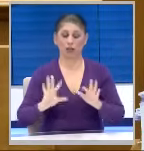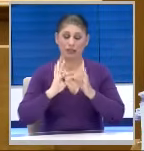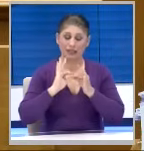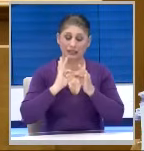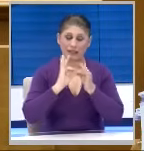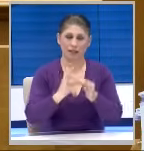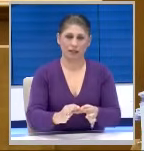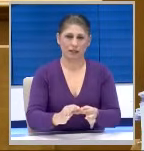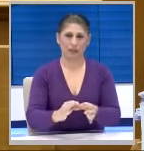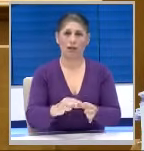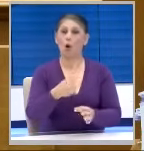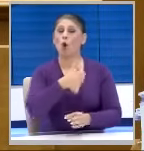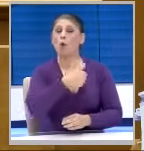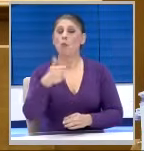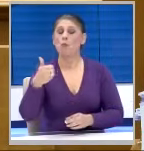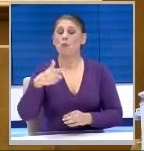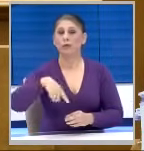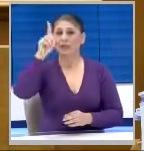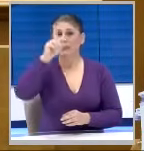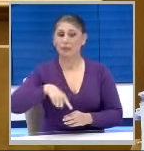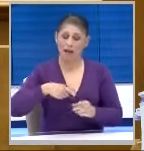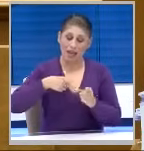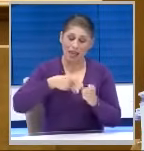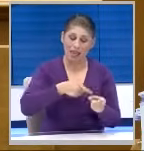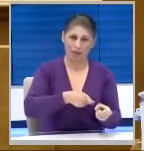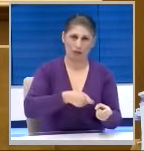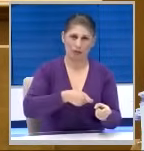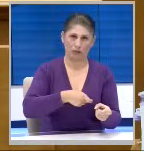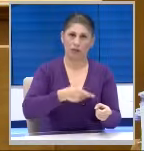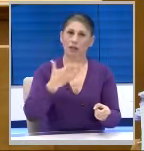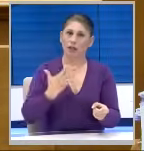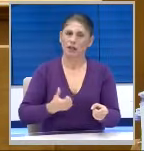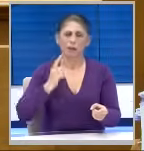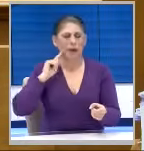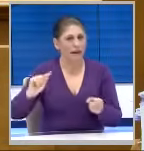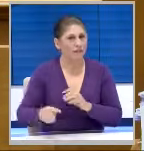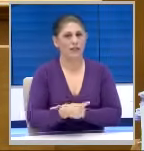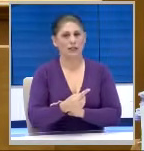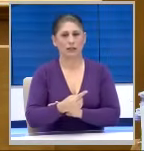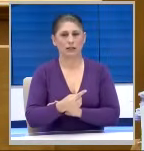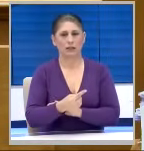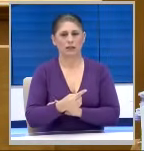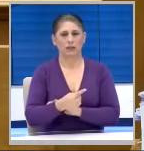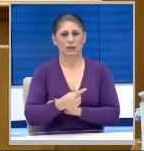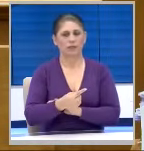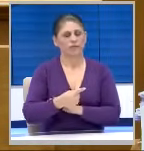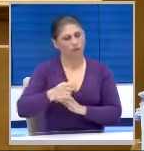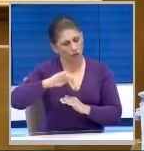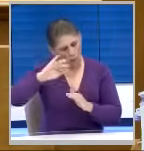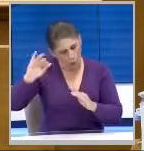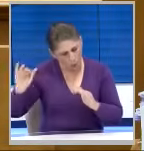συνεχείς μόνο την η μέρα του εγκλήματος είχε παραβιαστεί καθόλη τη μέρα